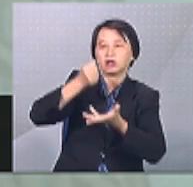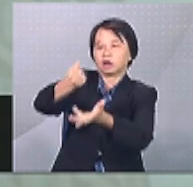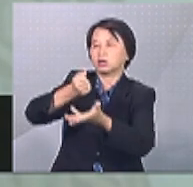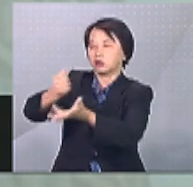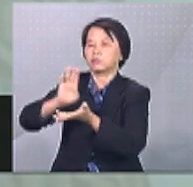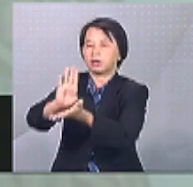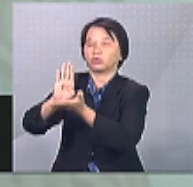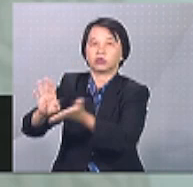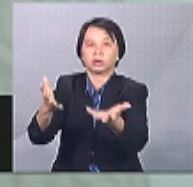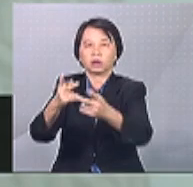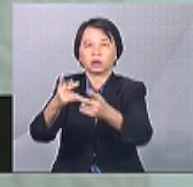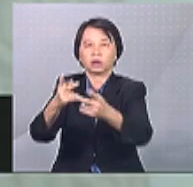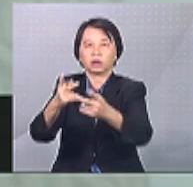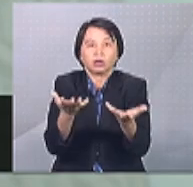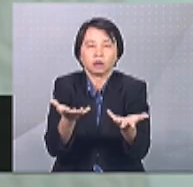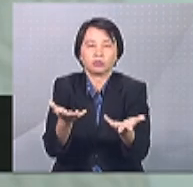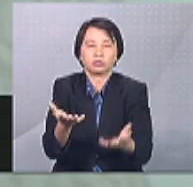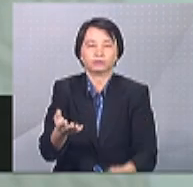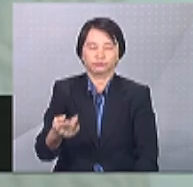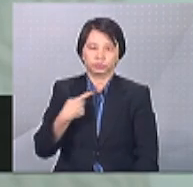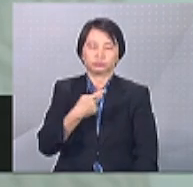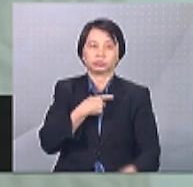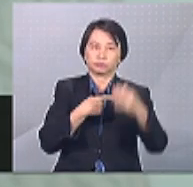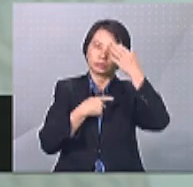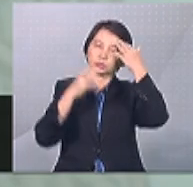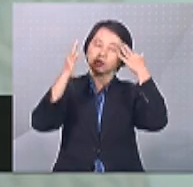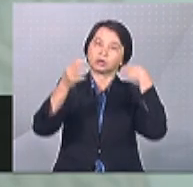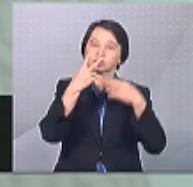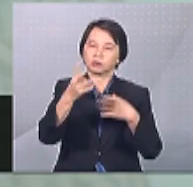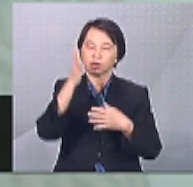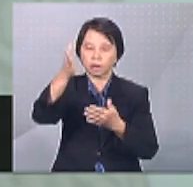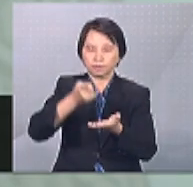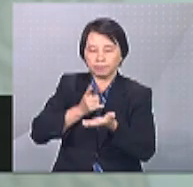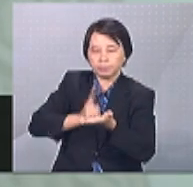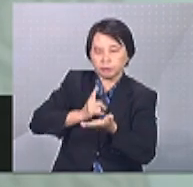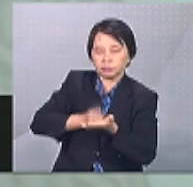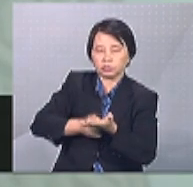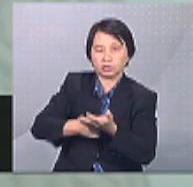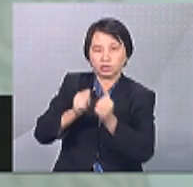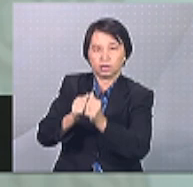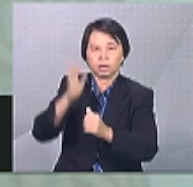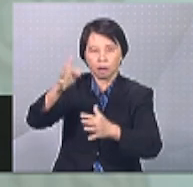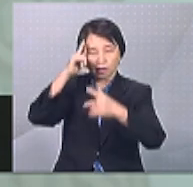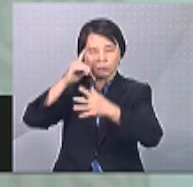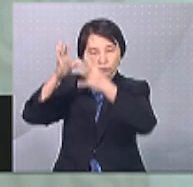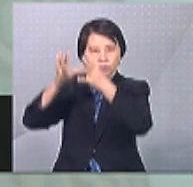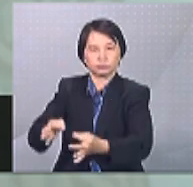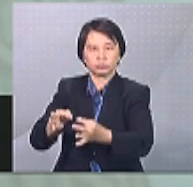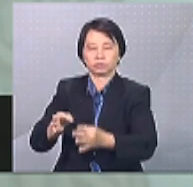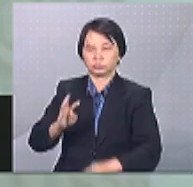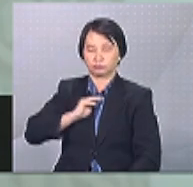masing-masing? Kita perkara ini kita akan teliti dan juga bincang bersama dan mungkin akan diputuskan oleh